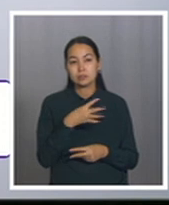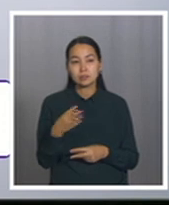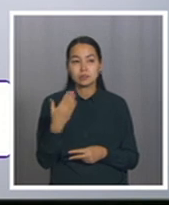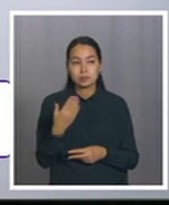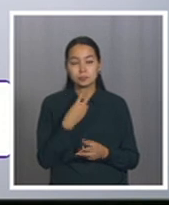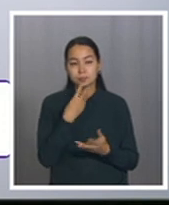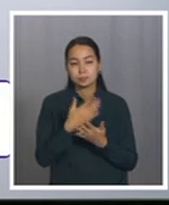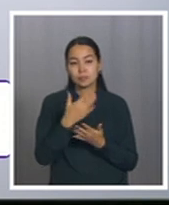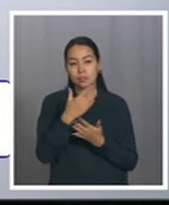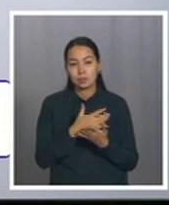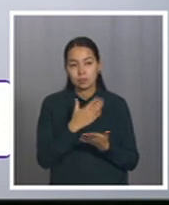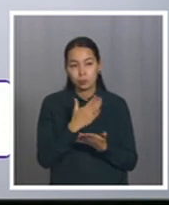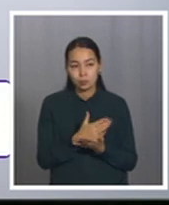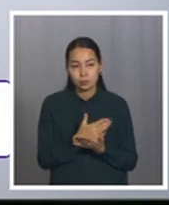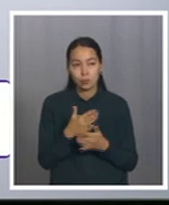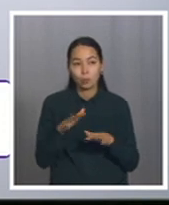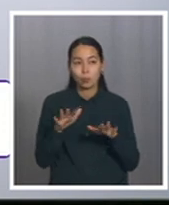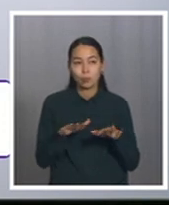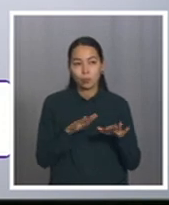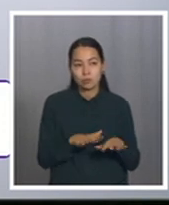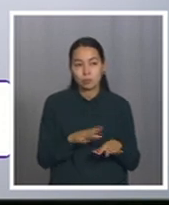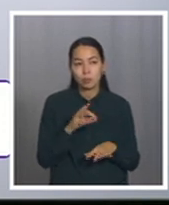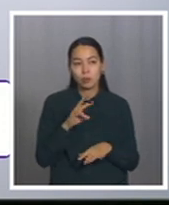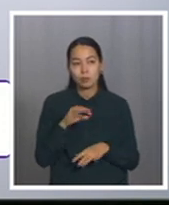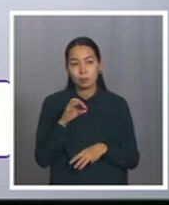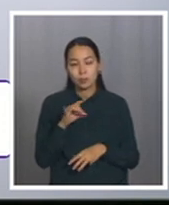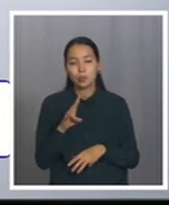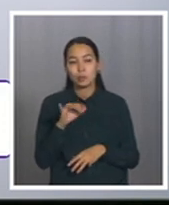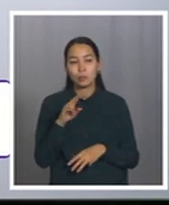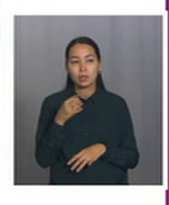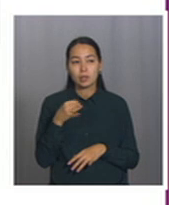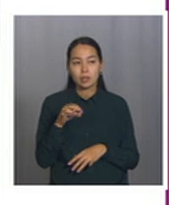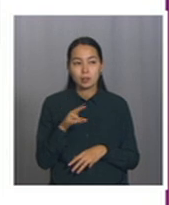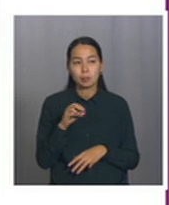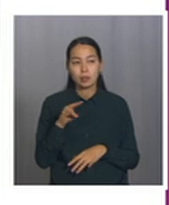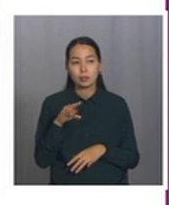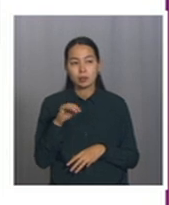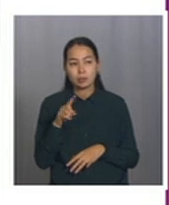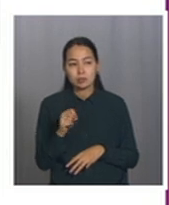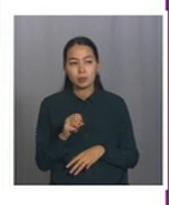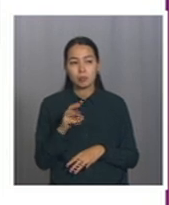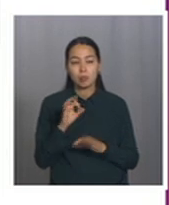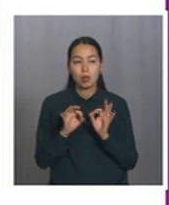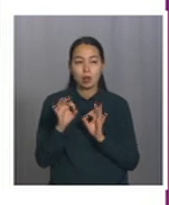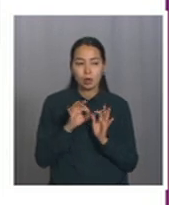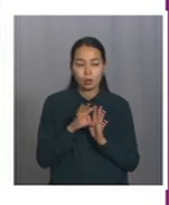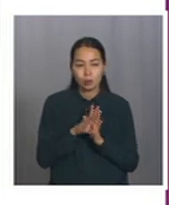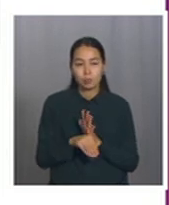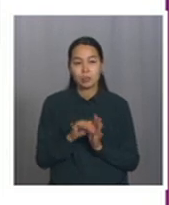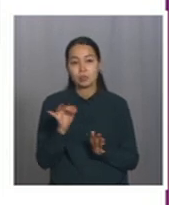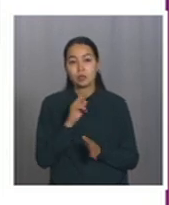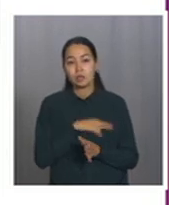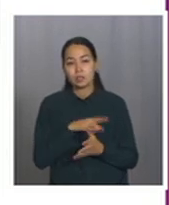берілген: жасушадағы орны, мономерлері, нуклеотид құрамы, пентоза қанты, молекула құрылымы